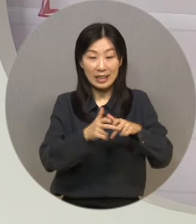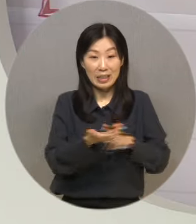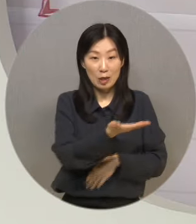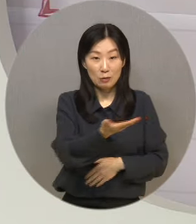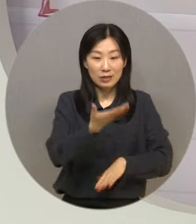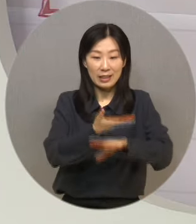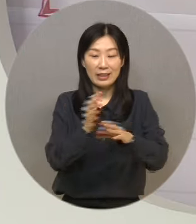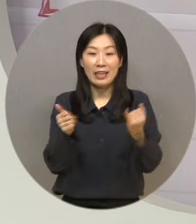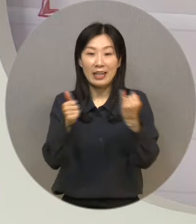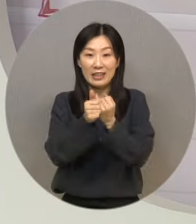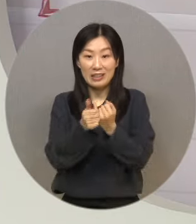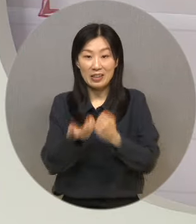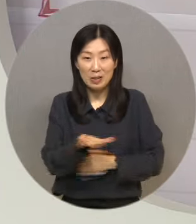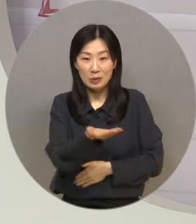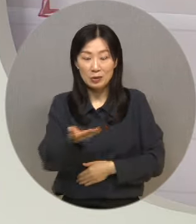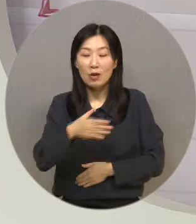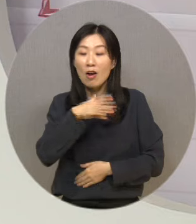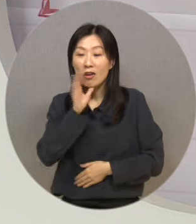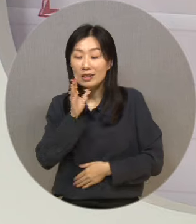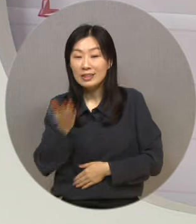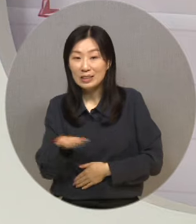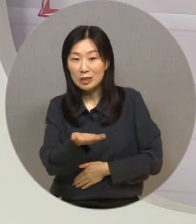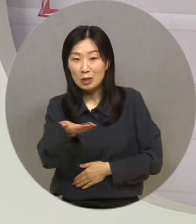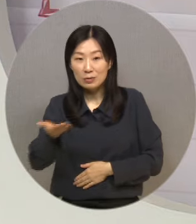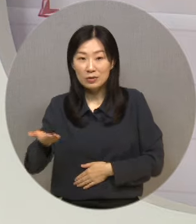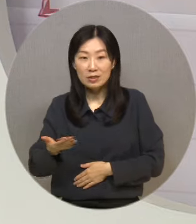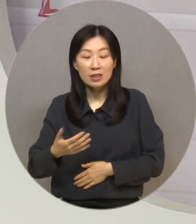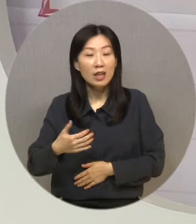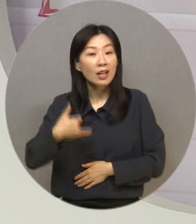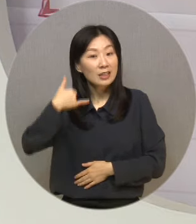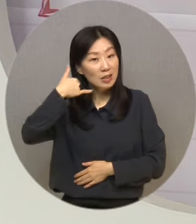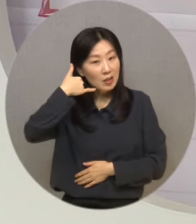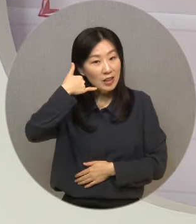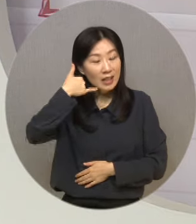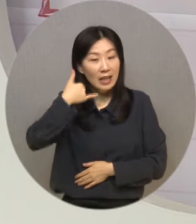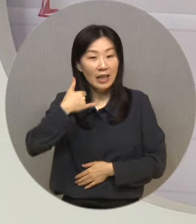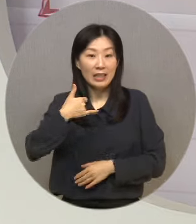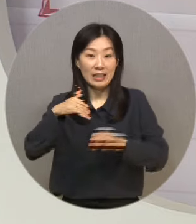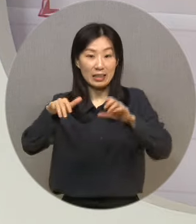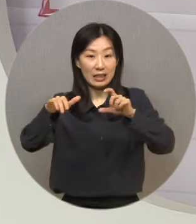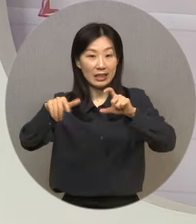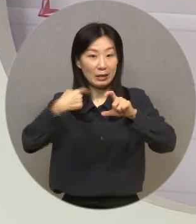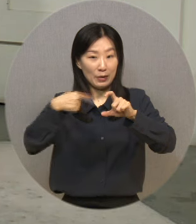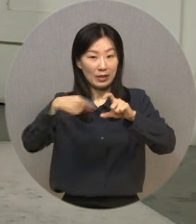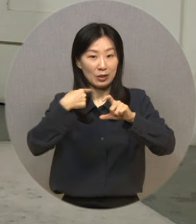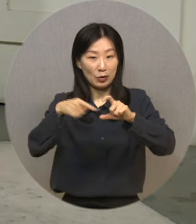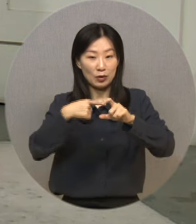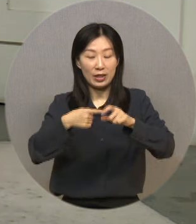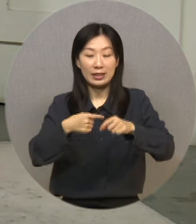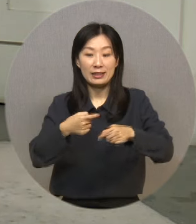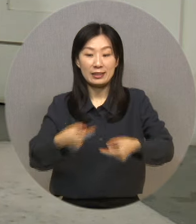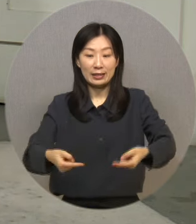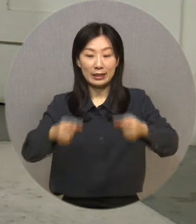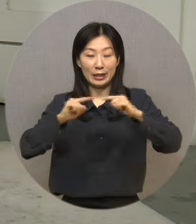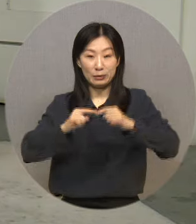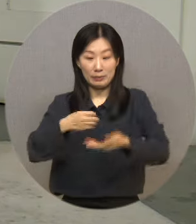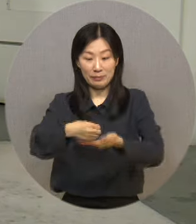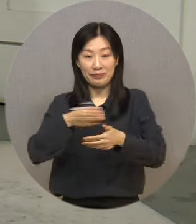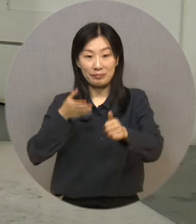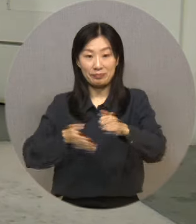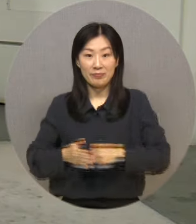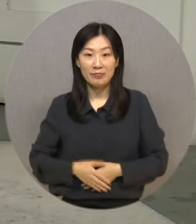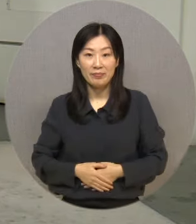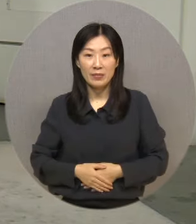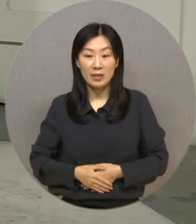가족 여러분, 그리고 어르신 여러분, 전화와 이메일을 통한 참가 신청을 부탁드리겠습니다. 문화소외 계층인